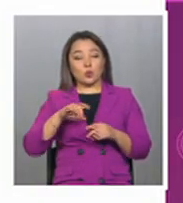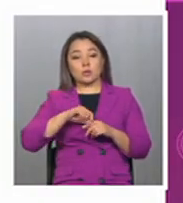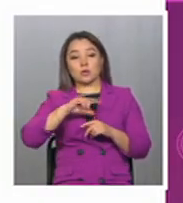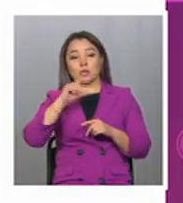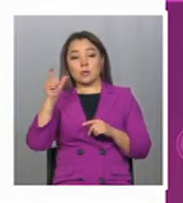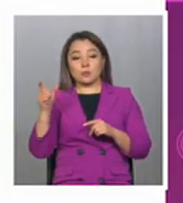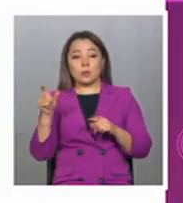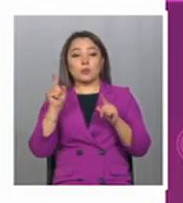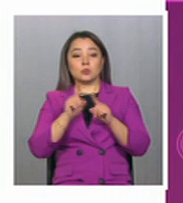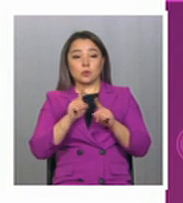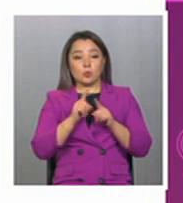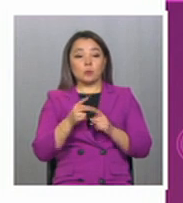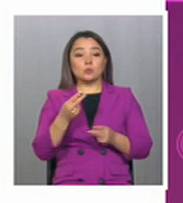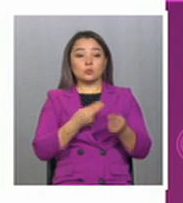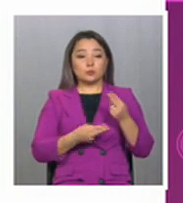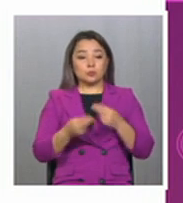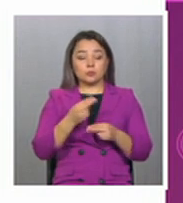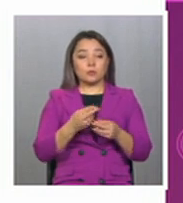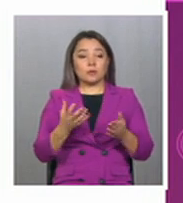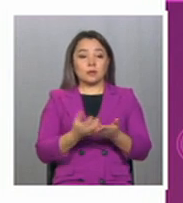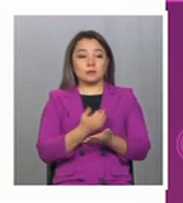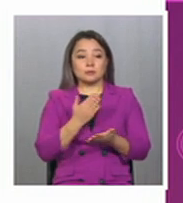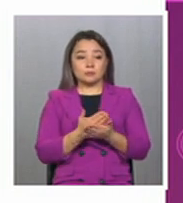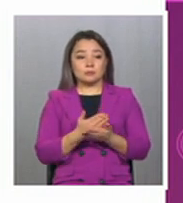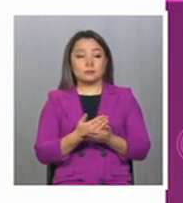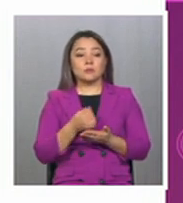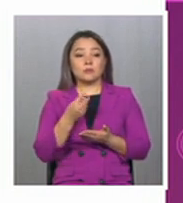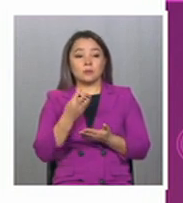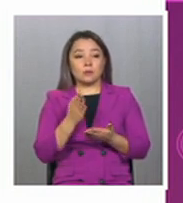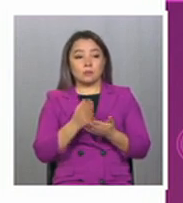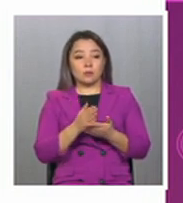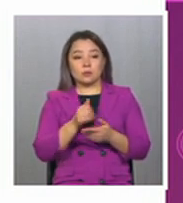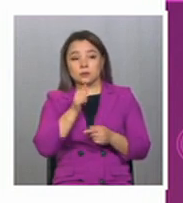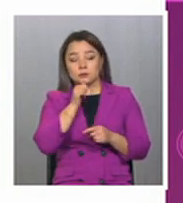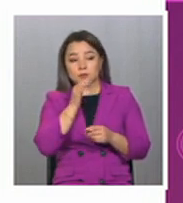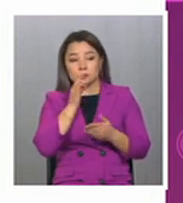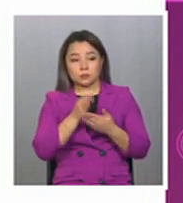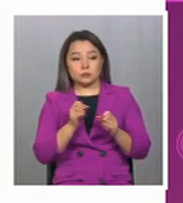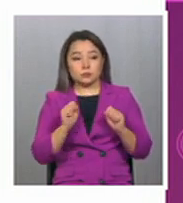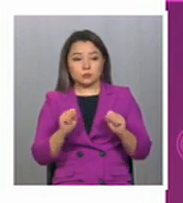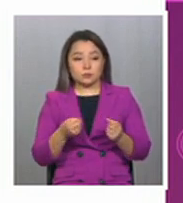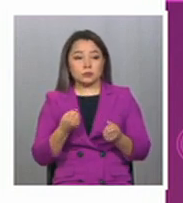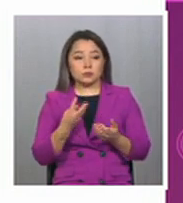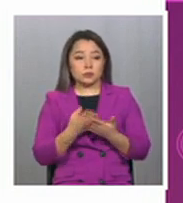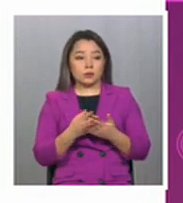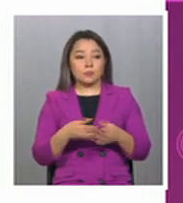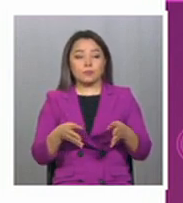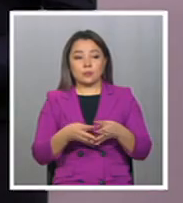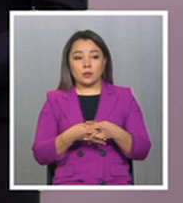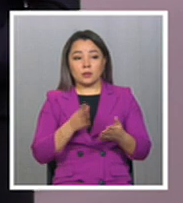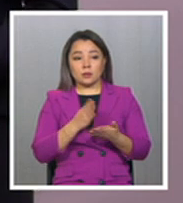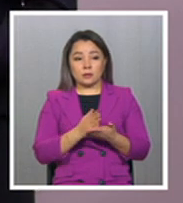қоссақ суреттерінің түсу ретінің неше нұсқасы болуы мүмкін.